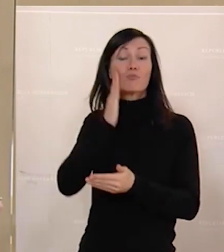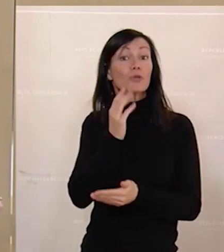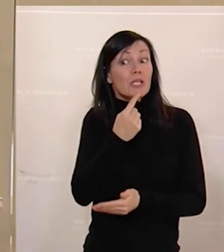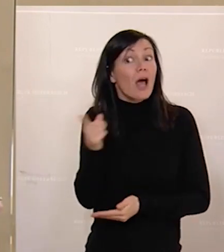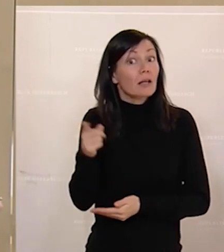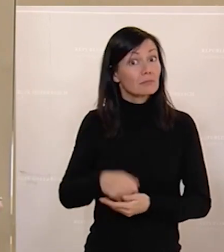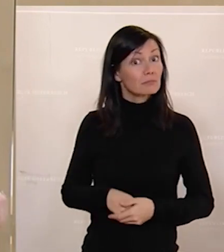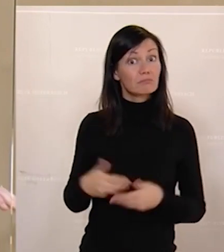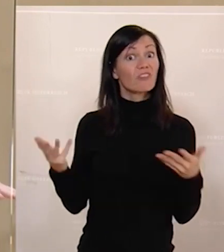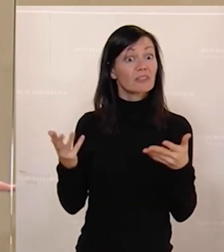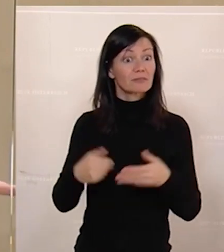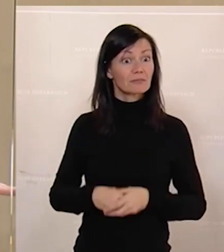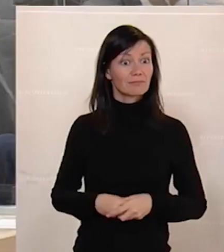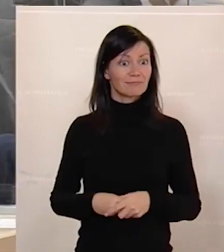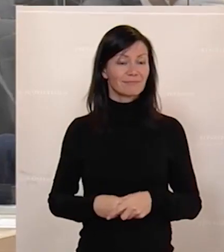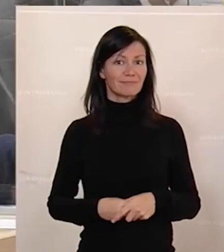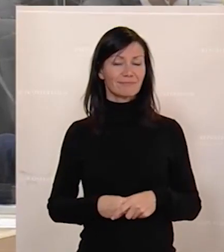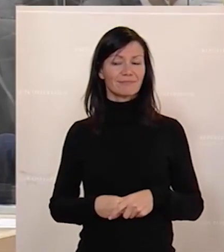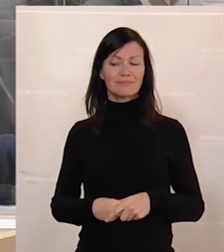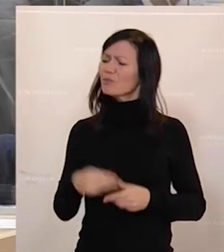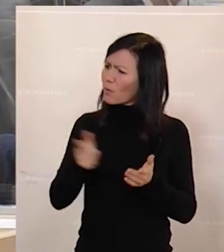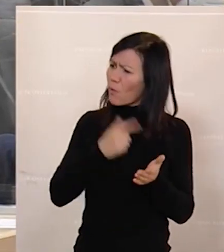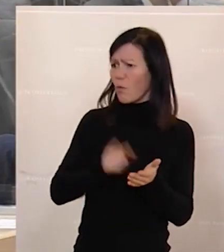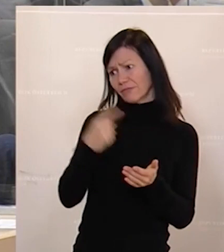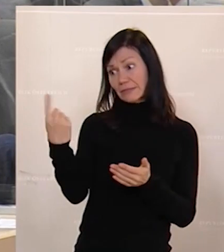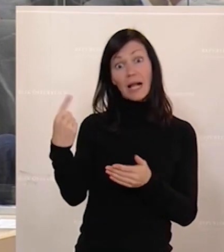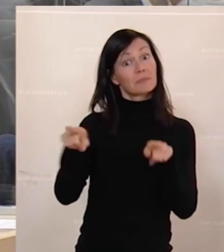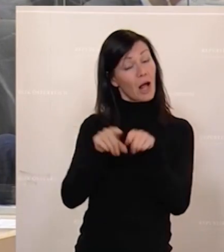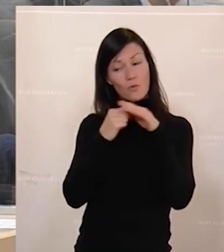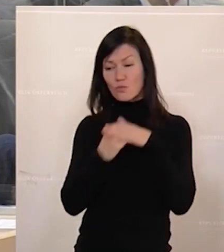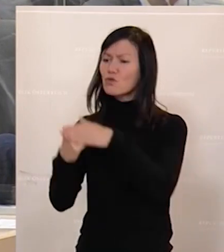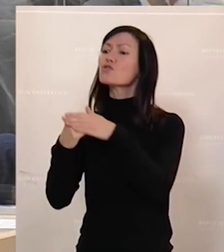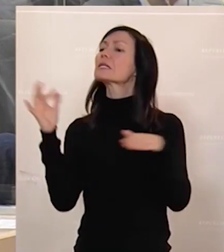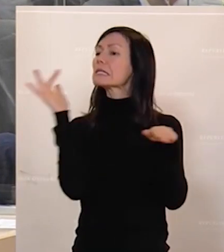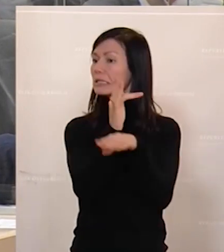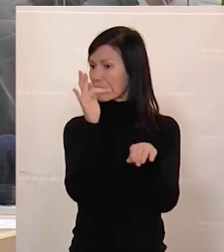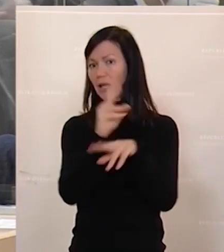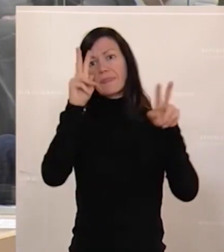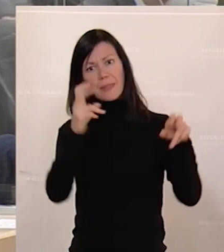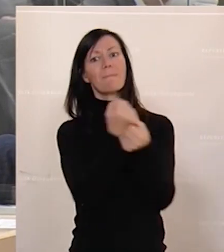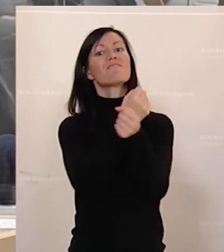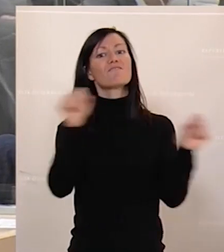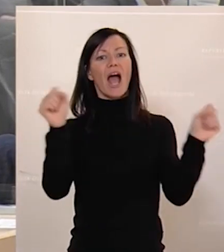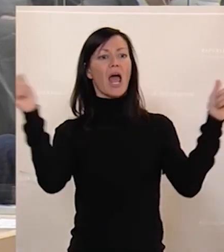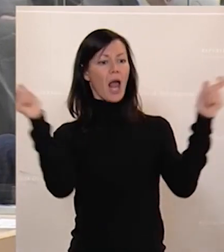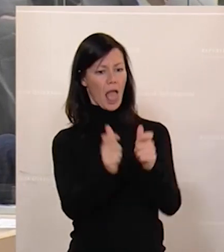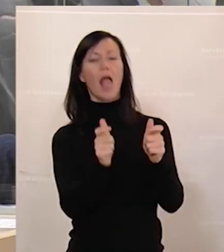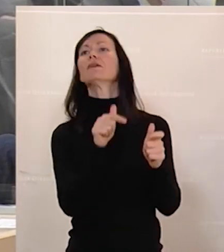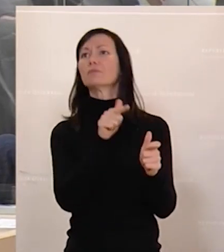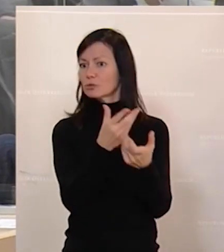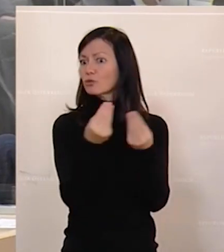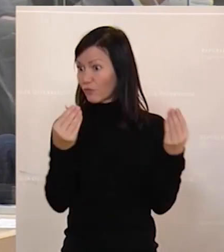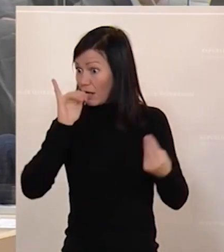oft auch Sie unterstützt, wenn es darum geht, zu kritisieren, dass Freiheitseinschränkungen überschießend sind. Aber sagen Sie